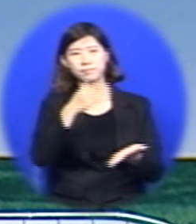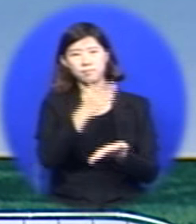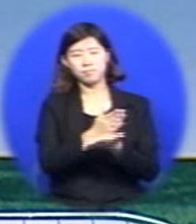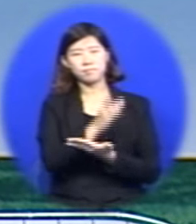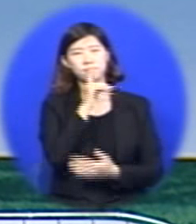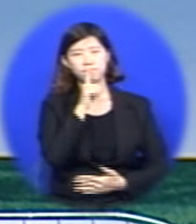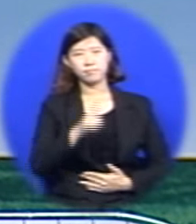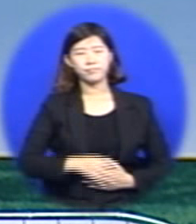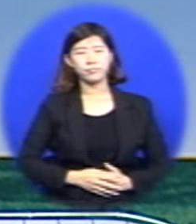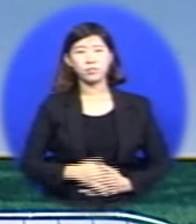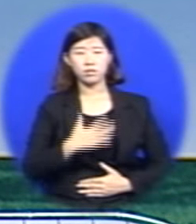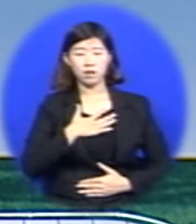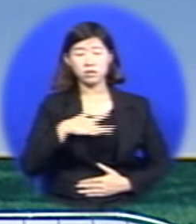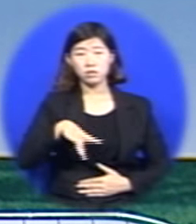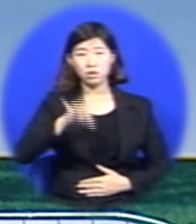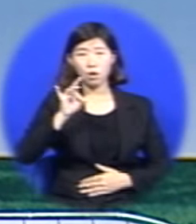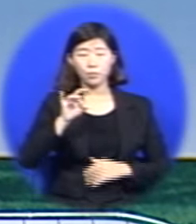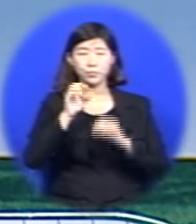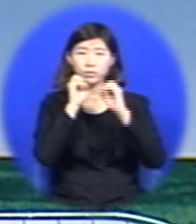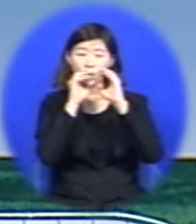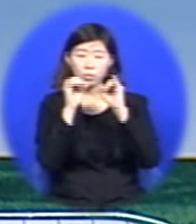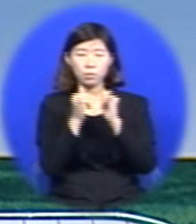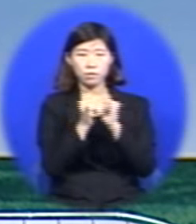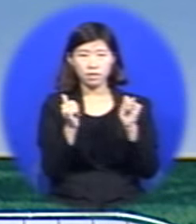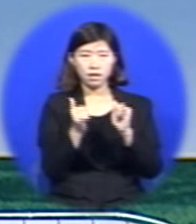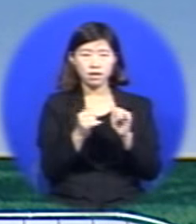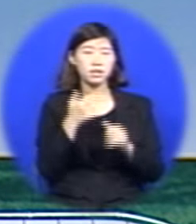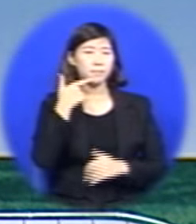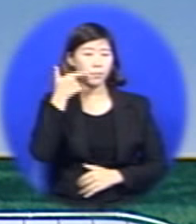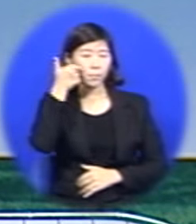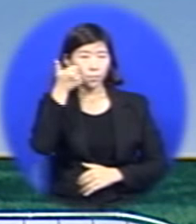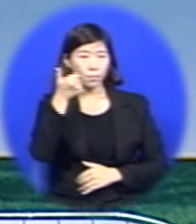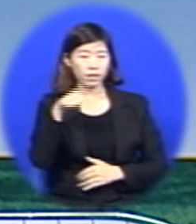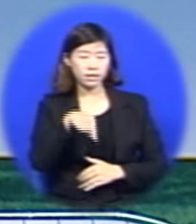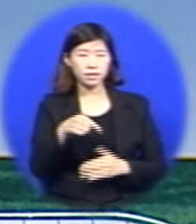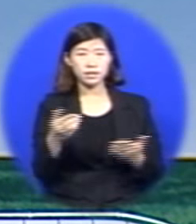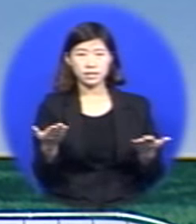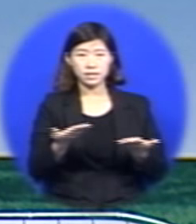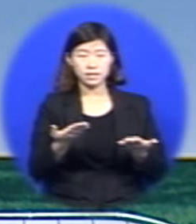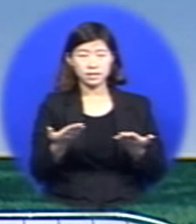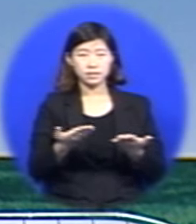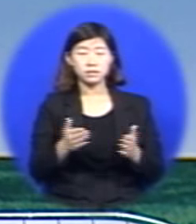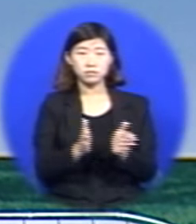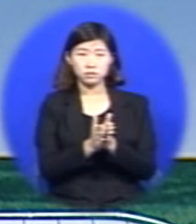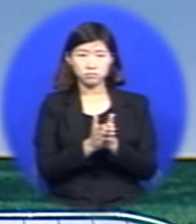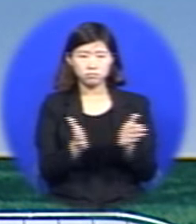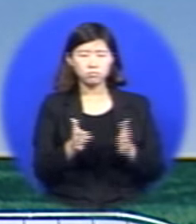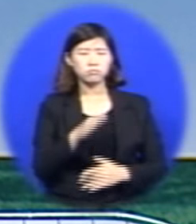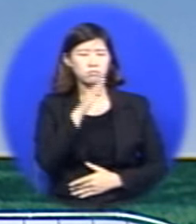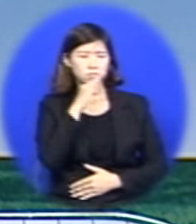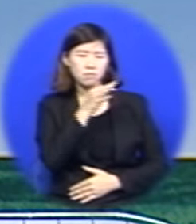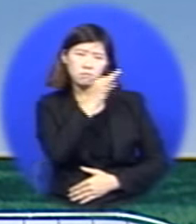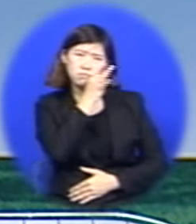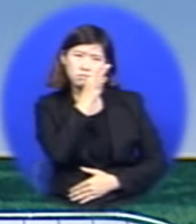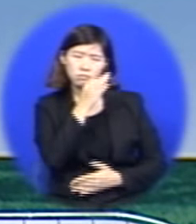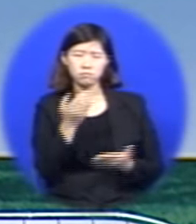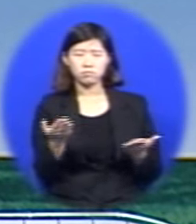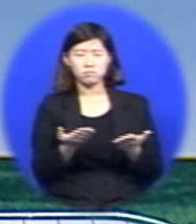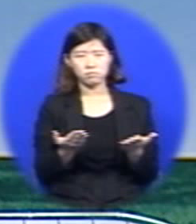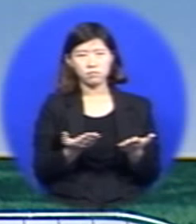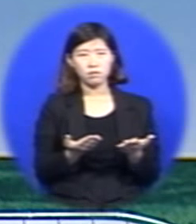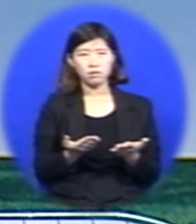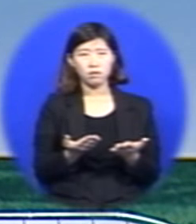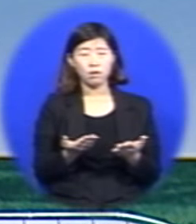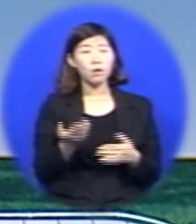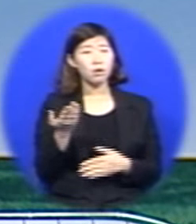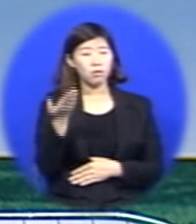처음 전도사로서 목회를 시작했을 때 참 부끄러운 일이고 안타까운 일이지만 교계 안에